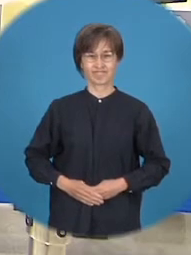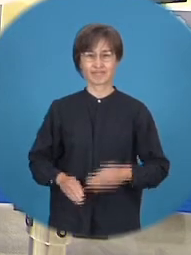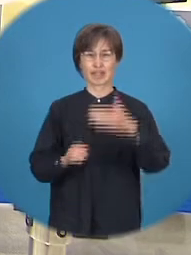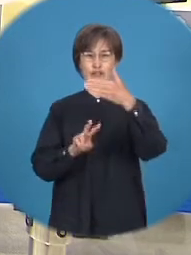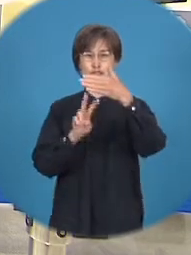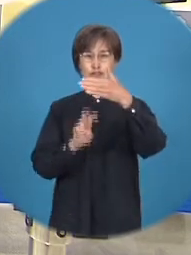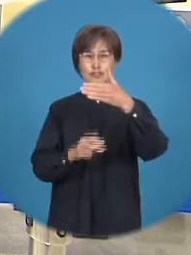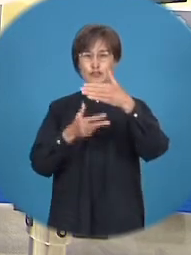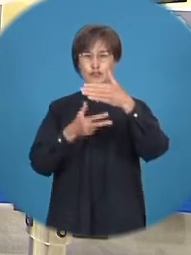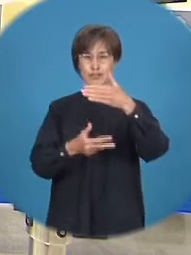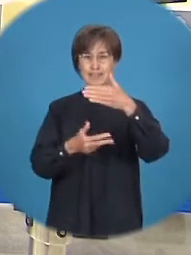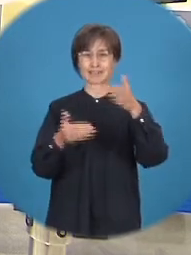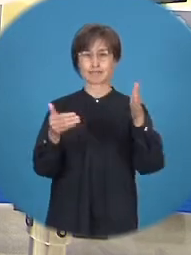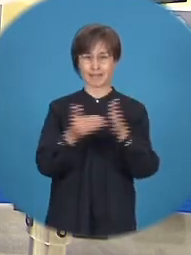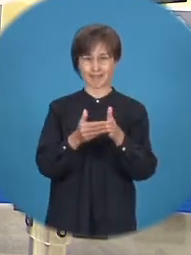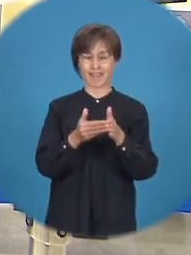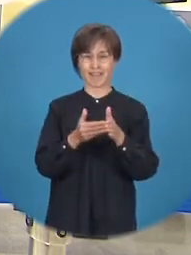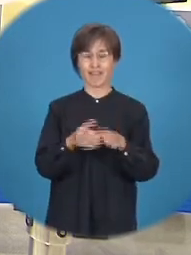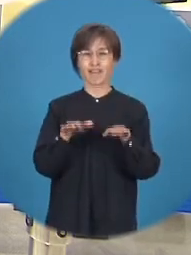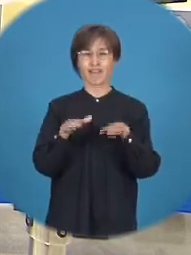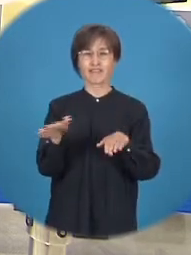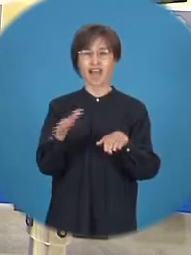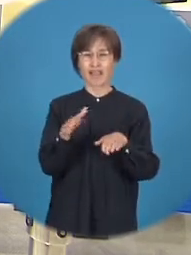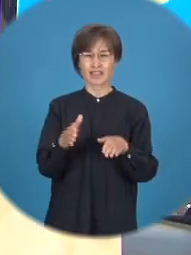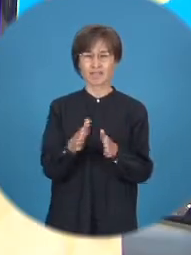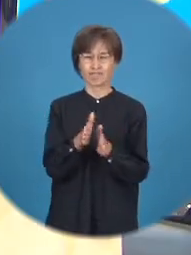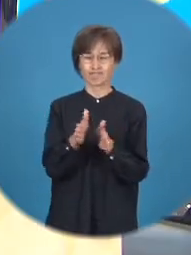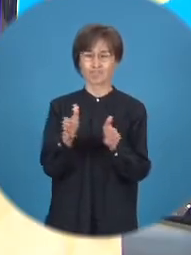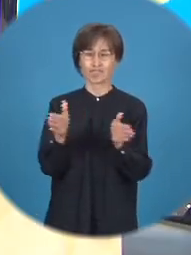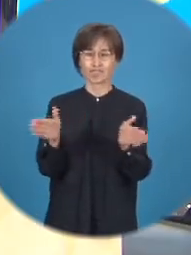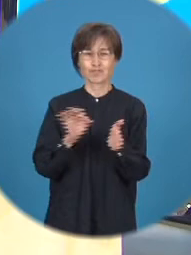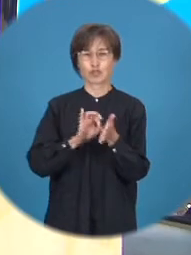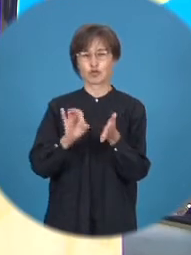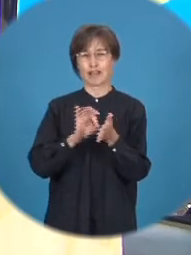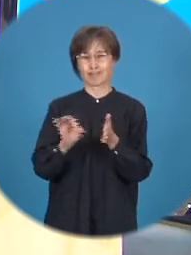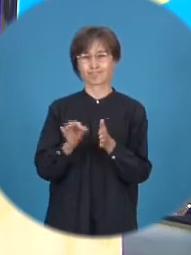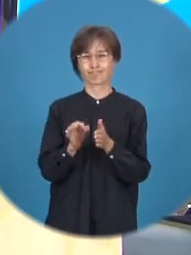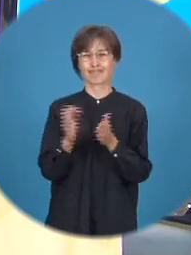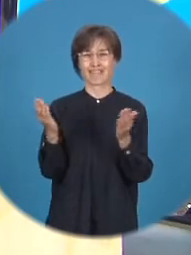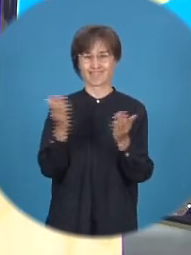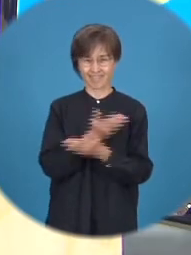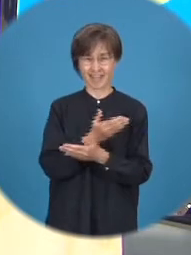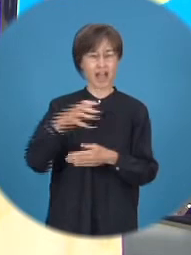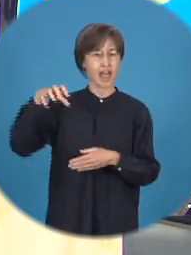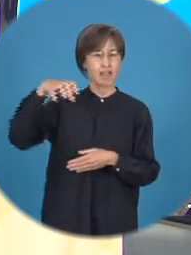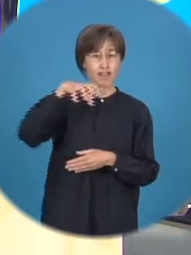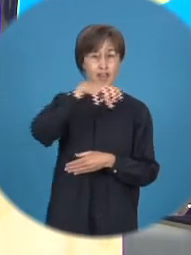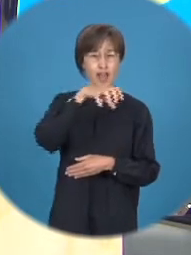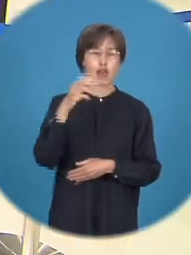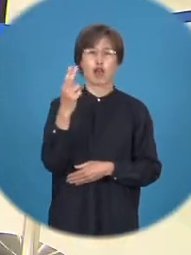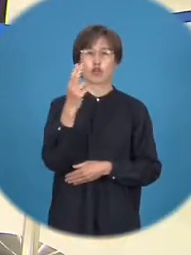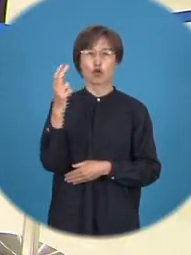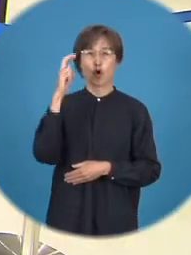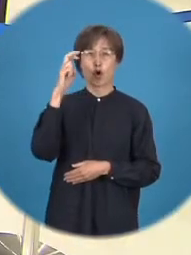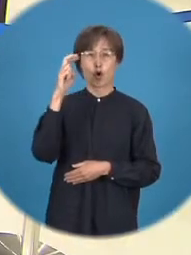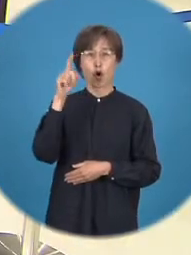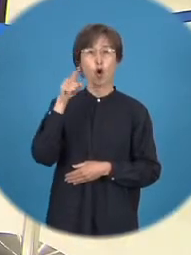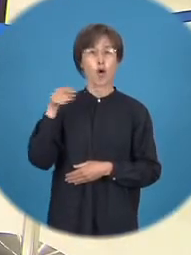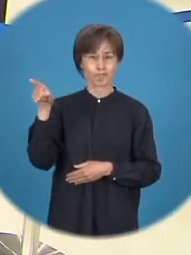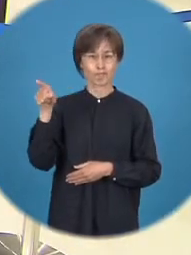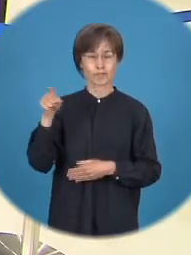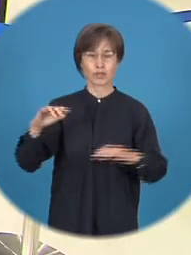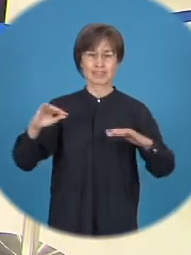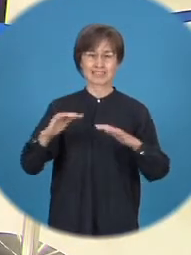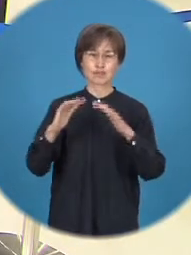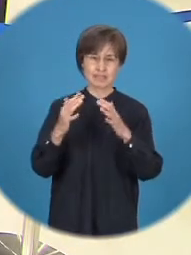9月27日までは、近年幅広く活用されるようになったドローンの仕組みや用途、今後の発展